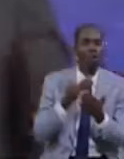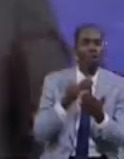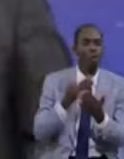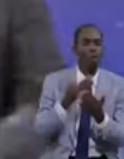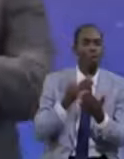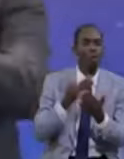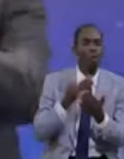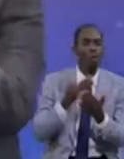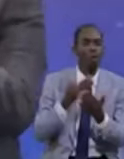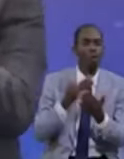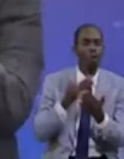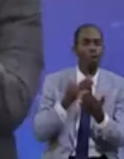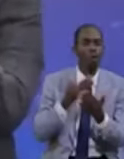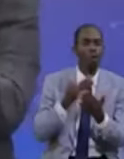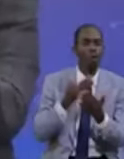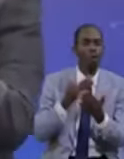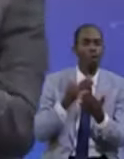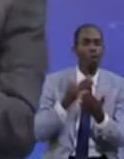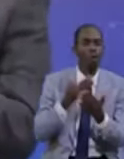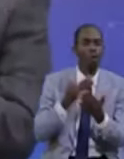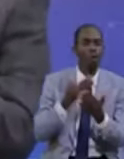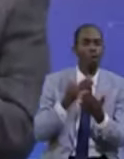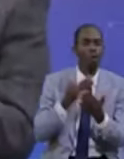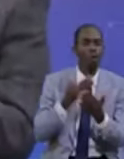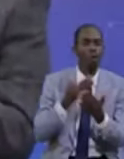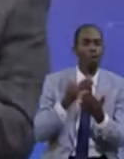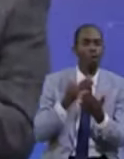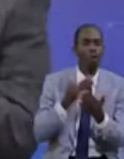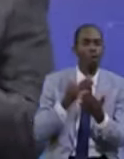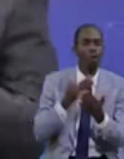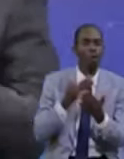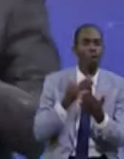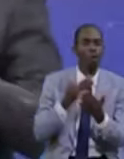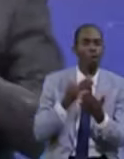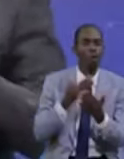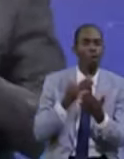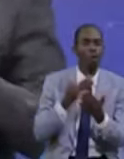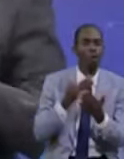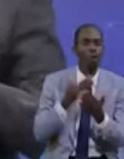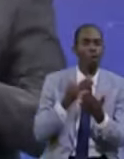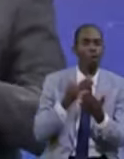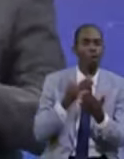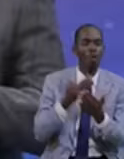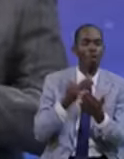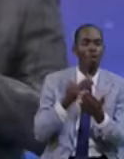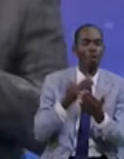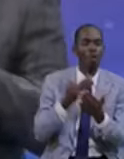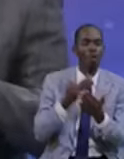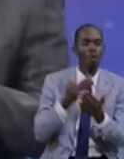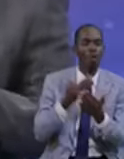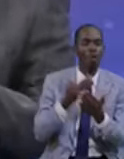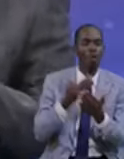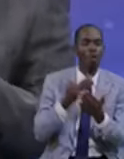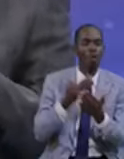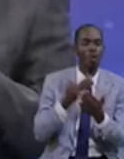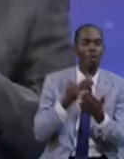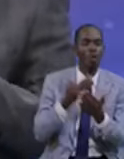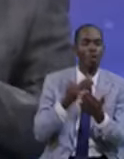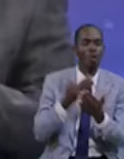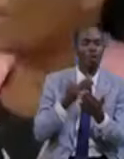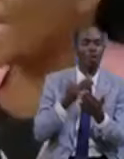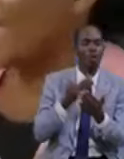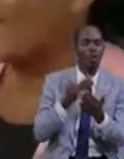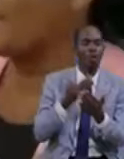vie les choses vont changer tu entreras dans la nouvelle année et il fera tu feras toute chose